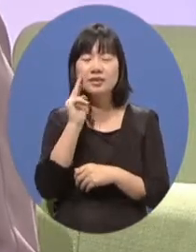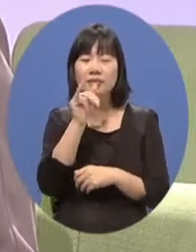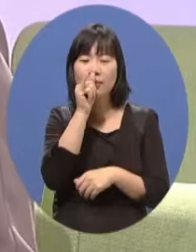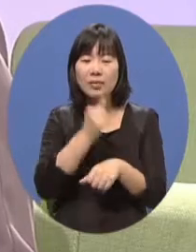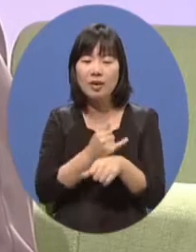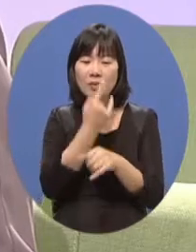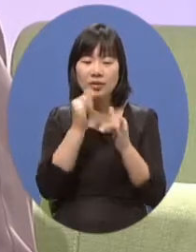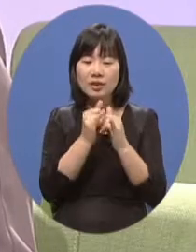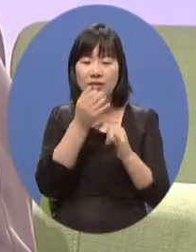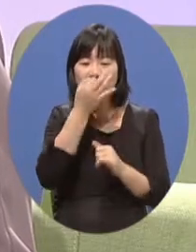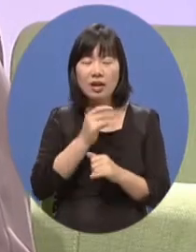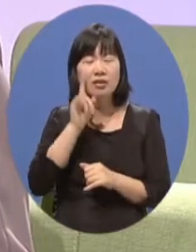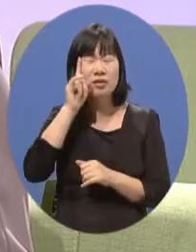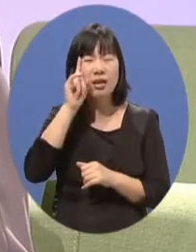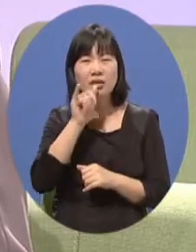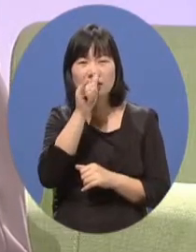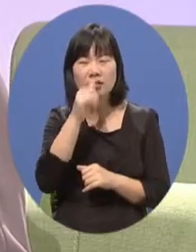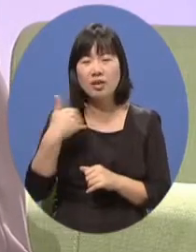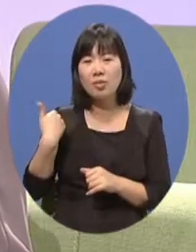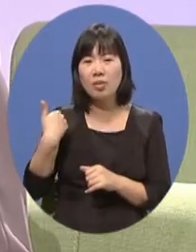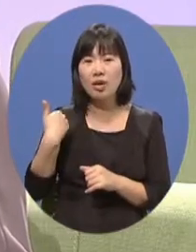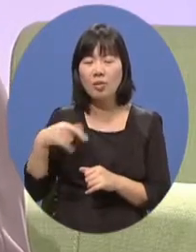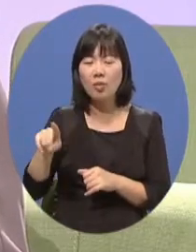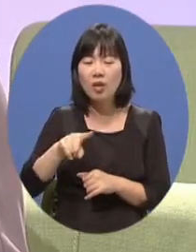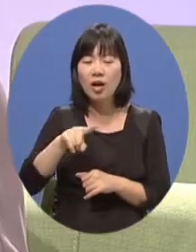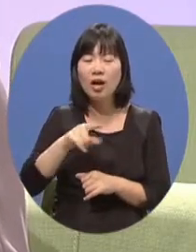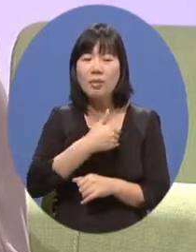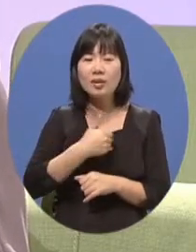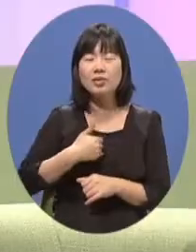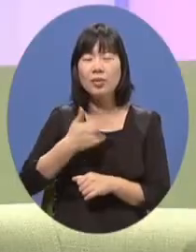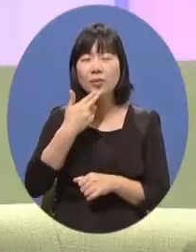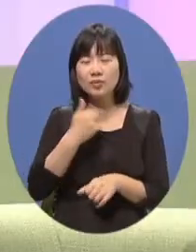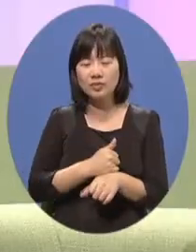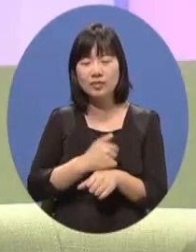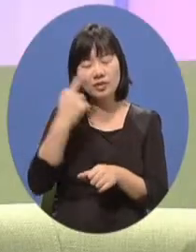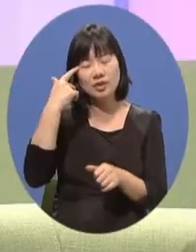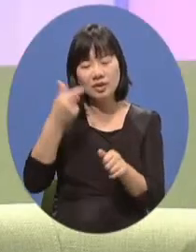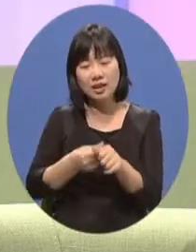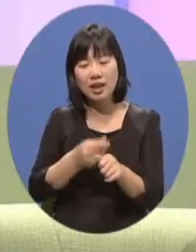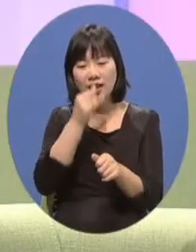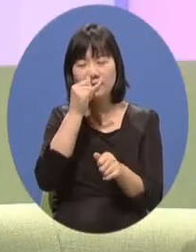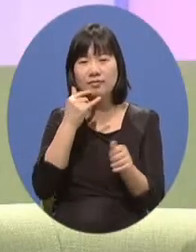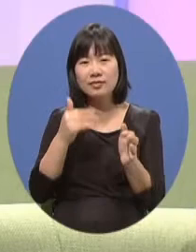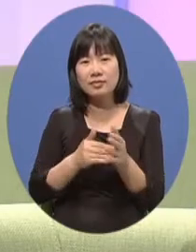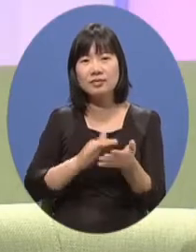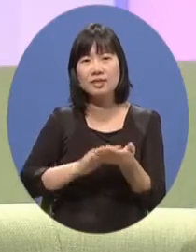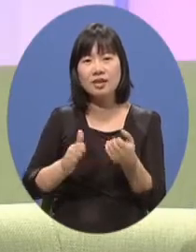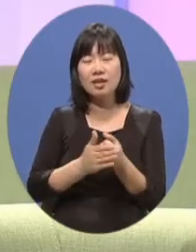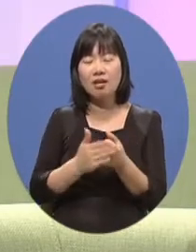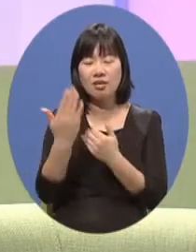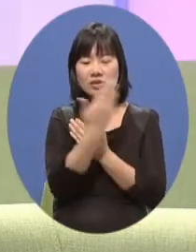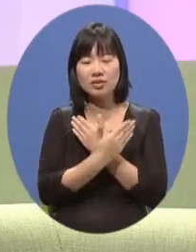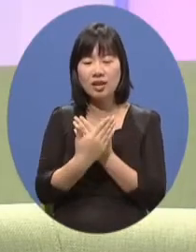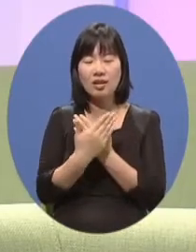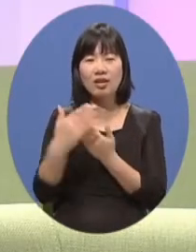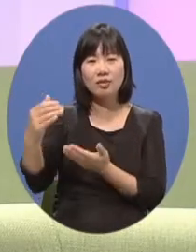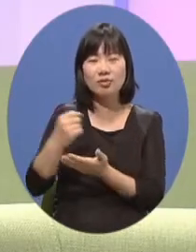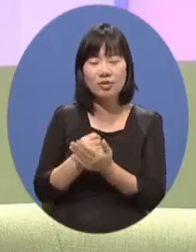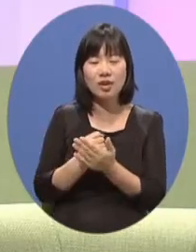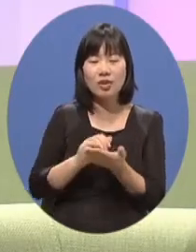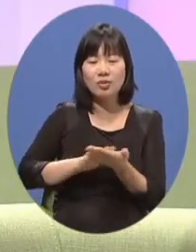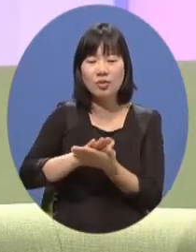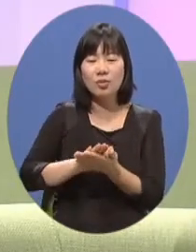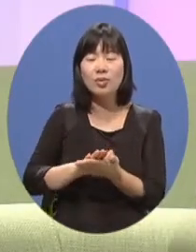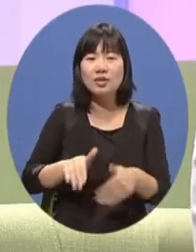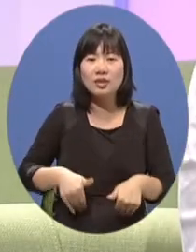맞아요. 힘들어서 짜증내는지 모르고 뭔가 이렇게 불만족감이라고 지각할 수도 있거든요. 그래서 약간 체력을 유지시키면서 노는